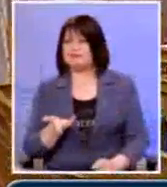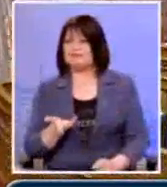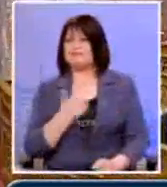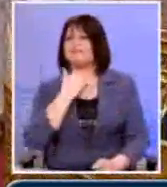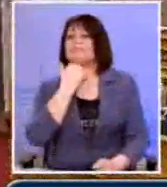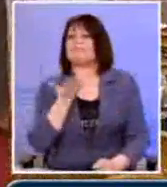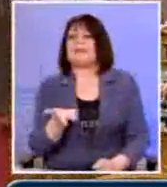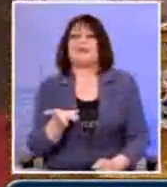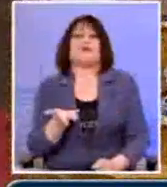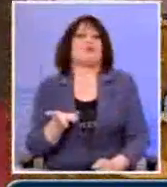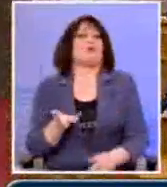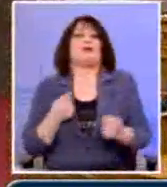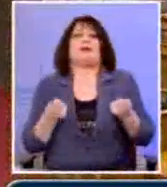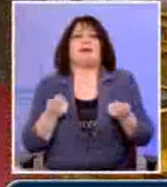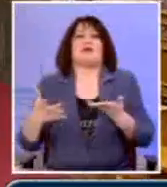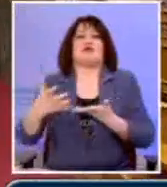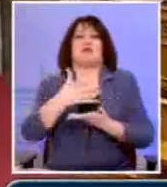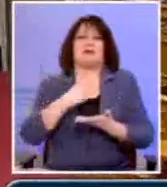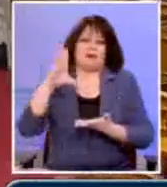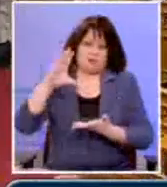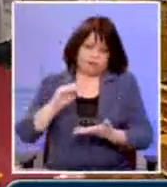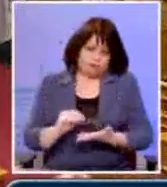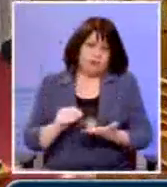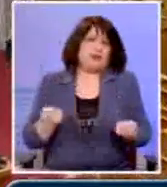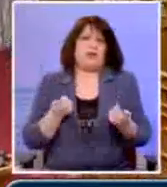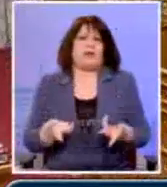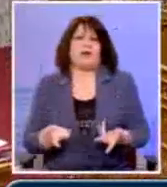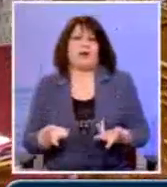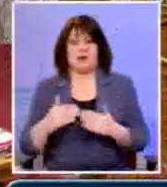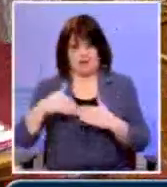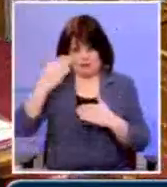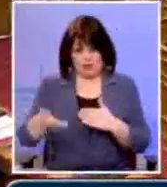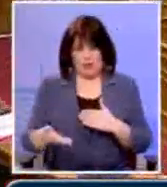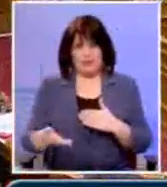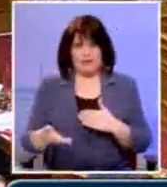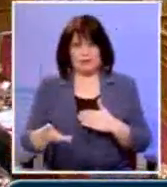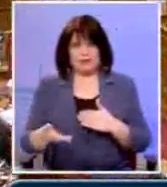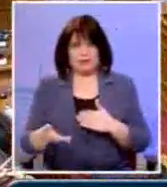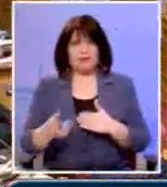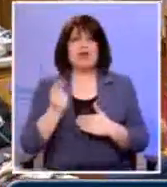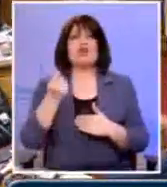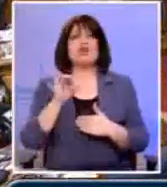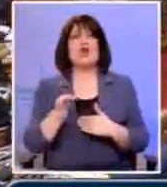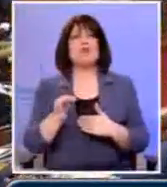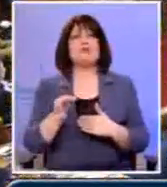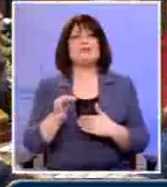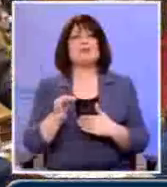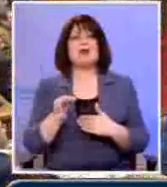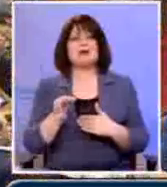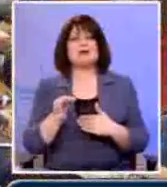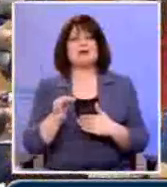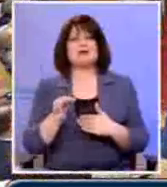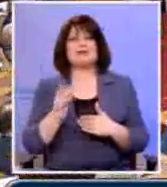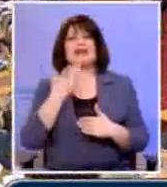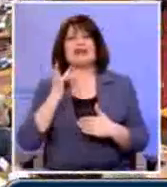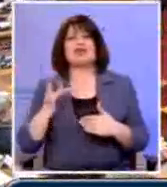να εξυπηρετηθούν, καθώς τα εισοδήματα καταραίουν. Και το επόμενο στάδιο είναι ο κατακαιρματισμός του κοινού νομίσματος. Την εποχή εκείνη ήταν ο κανόνας του χρυσού,